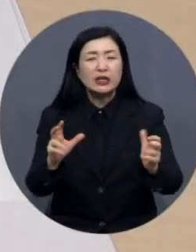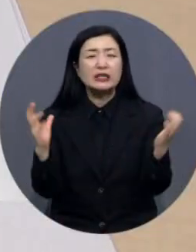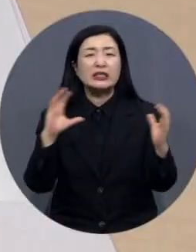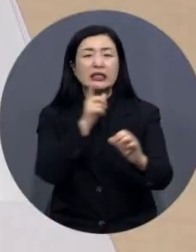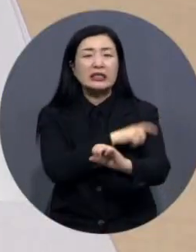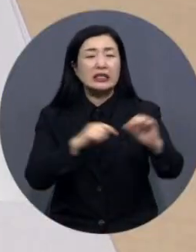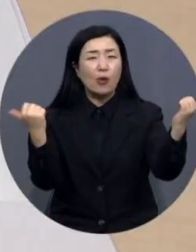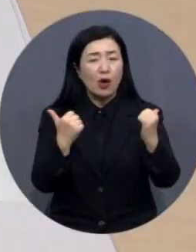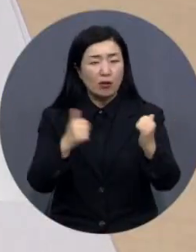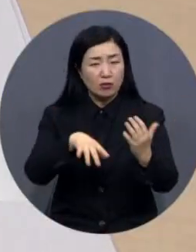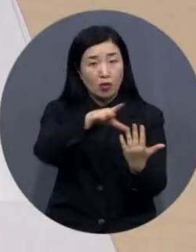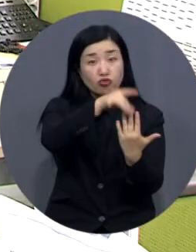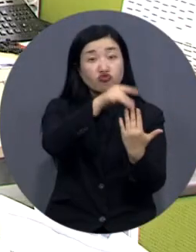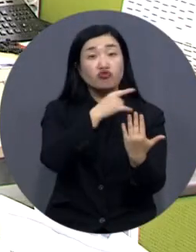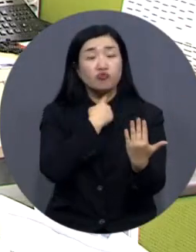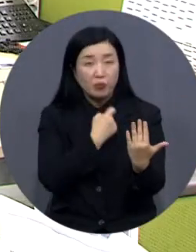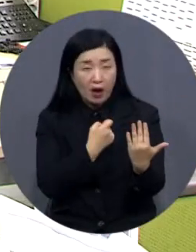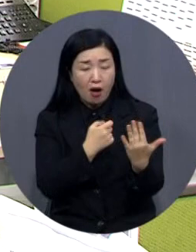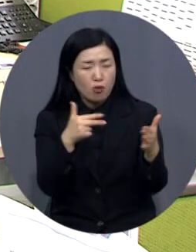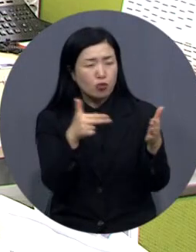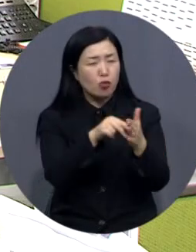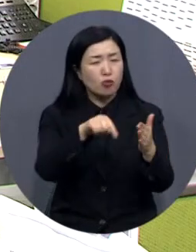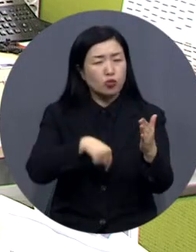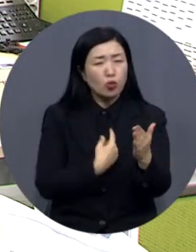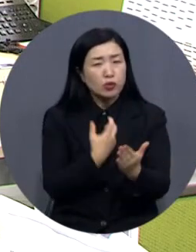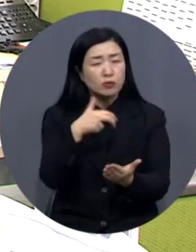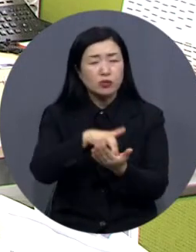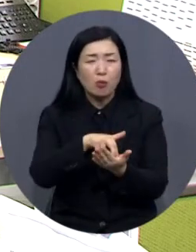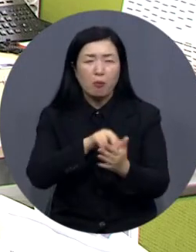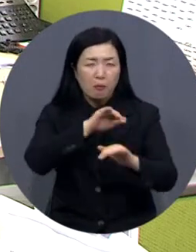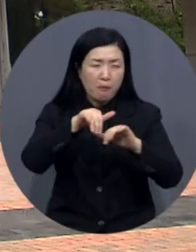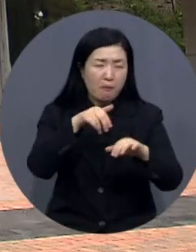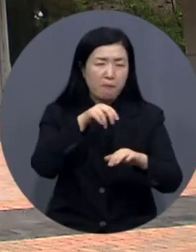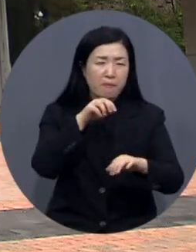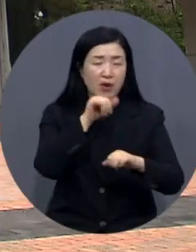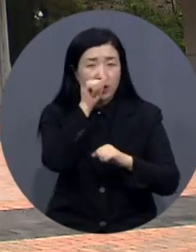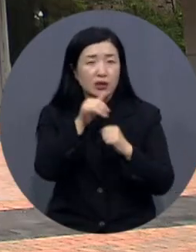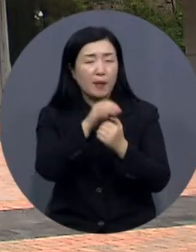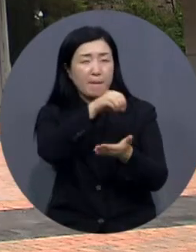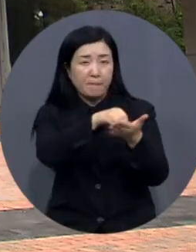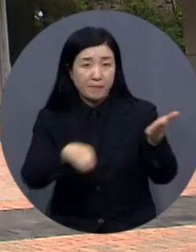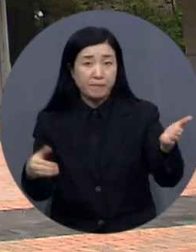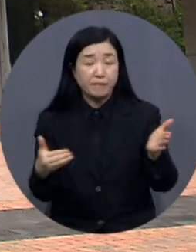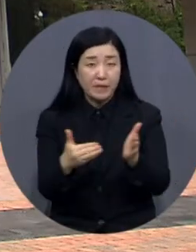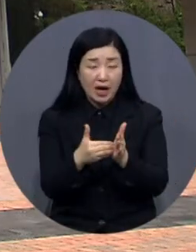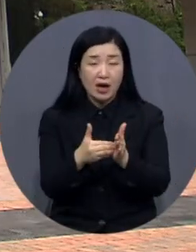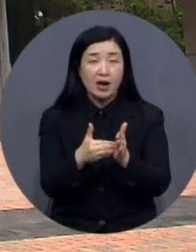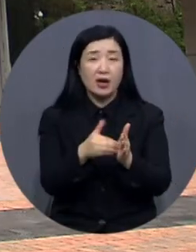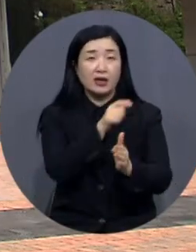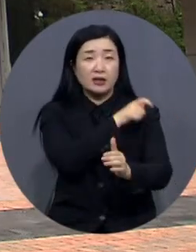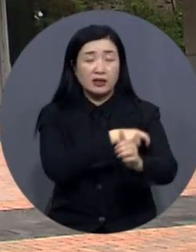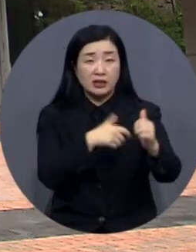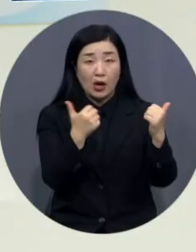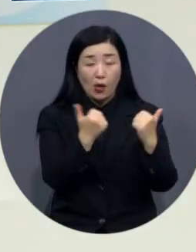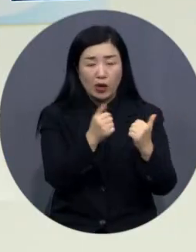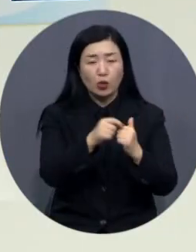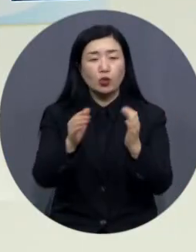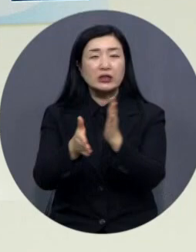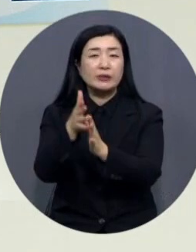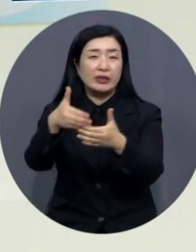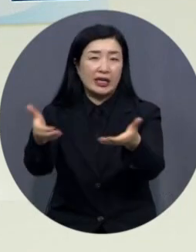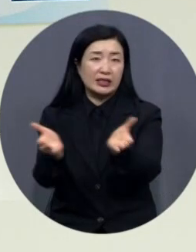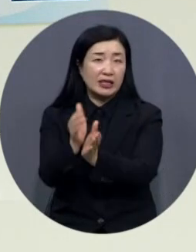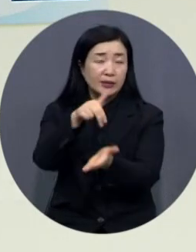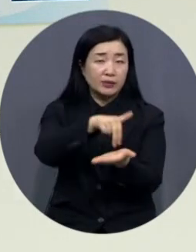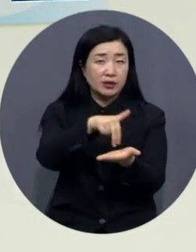이사장을 선출해왔던 재단의 독립성이 훼손된다며 사퇴했고 재단 이사회와 시민단체들도